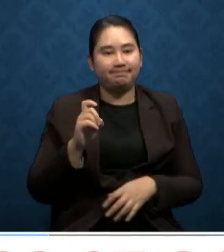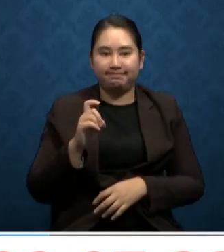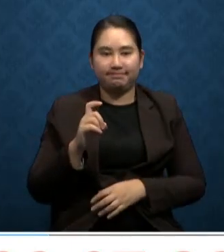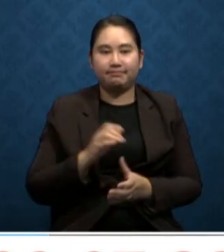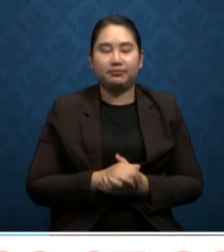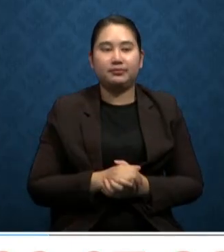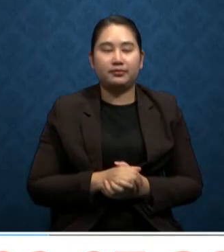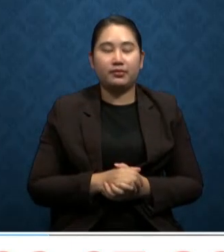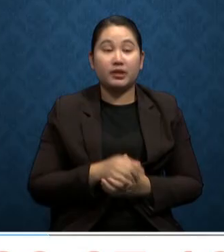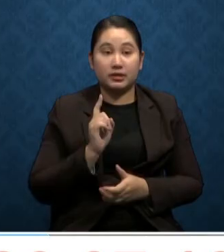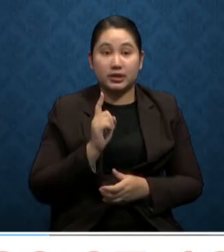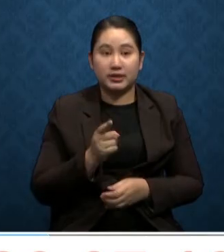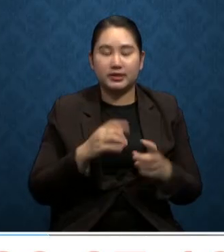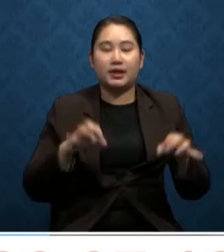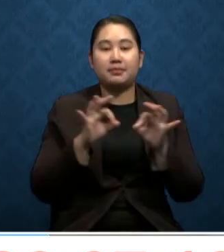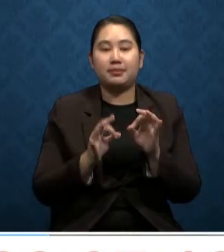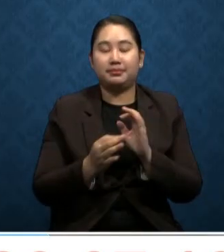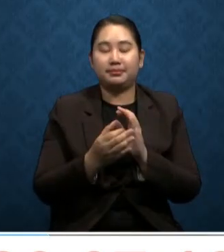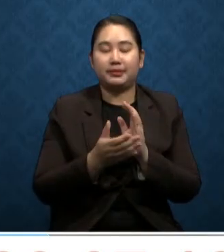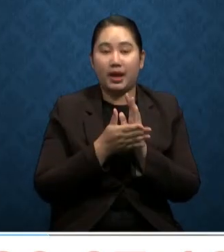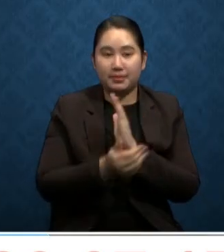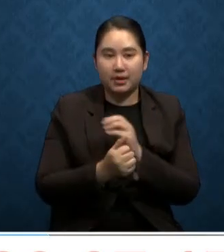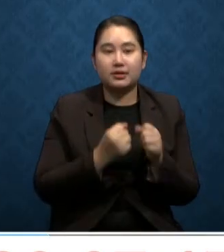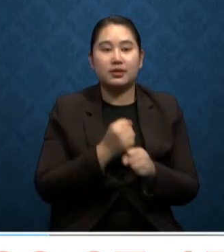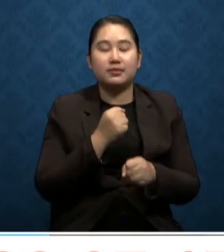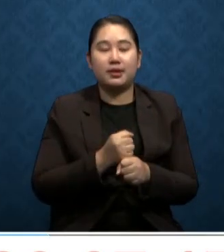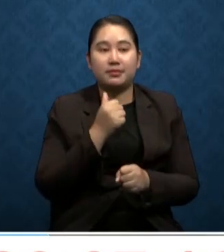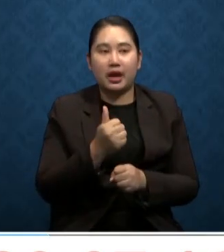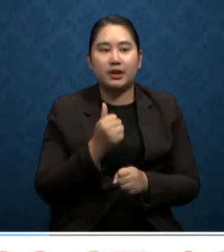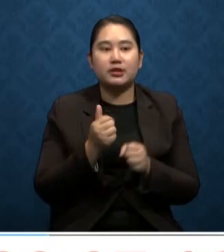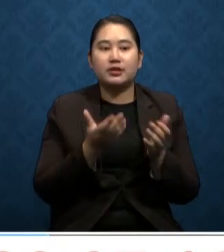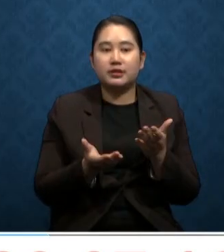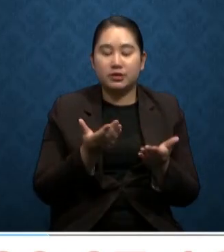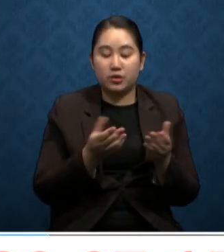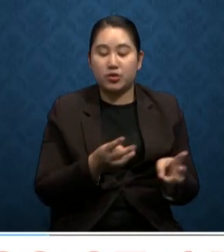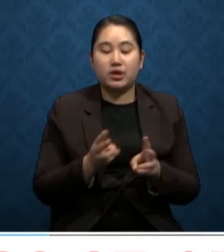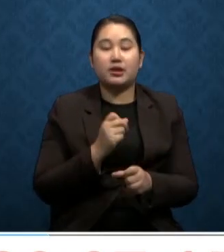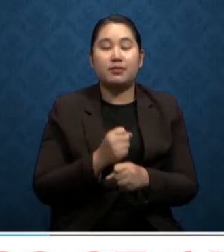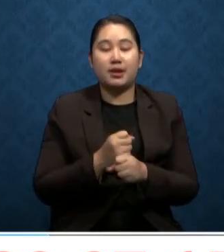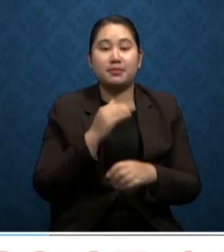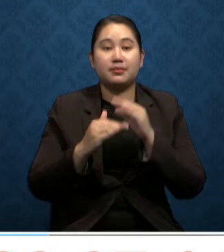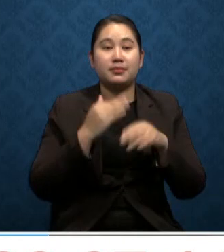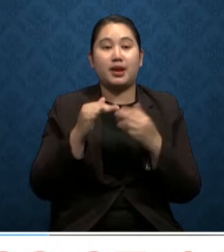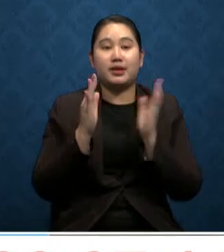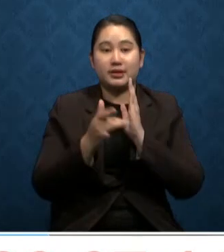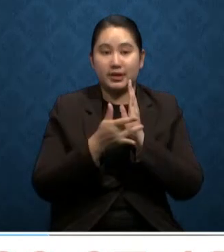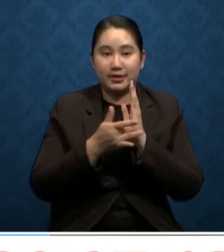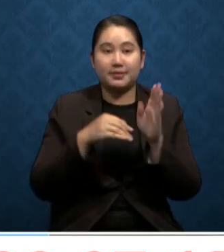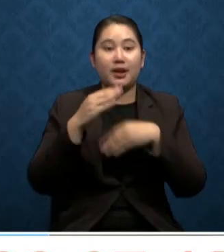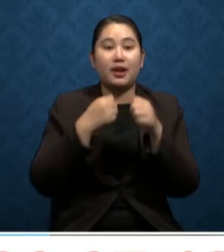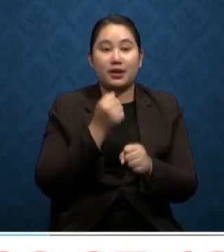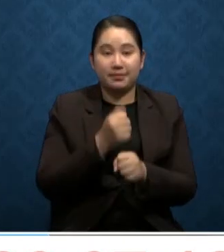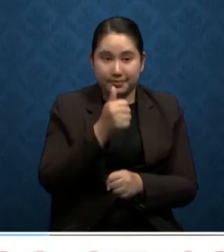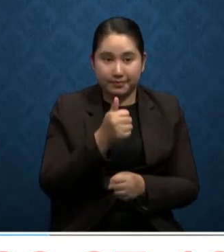ได้ทั้งๆที่เรามีความสามารถสูงแล้วก็มีกลไกที่สามารถที่จะขับเคลื่อนนวัตกรรมไปสู่ความเจริญก้าวหน้า